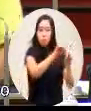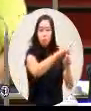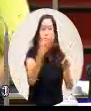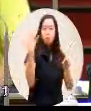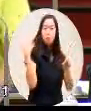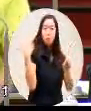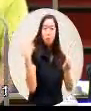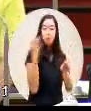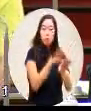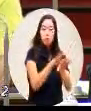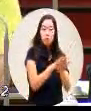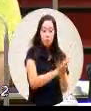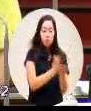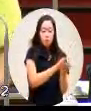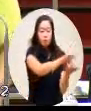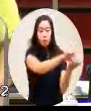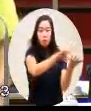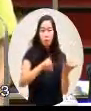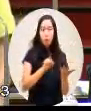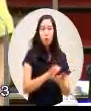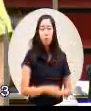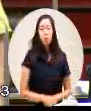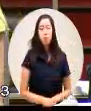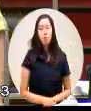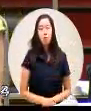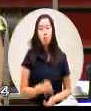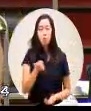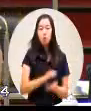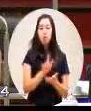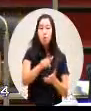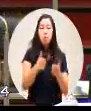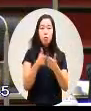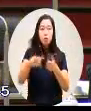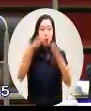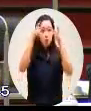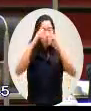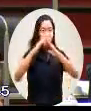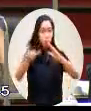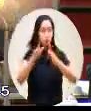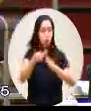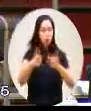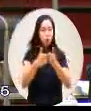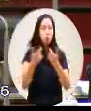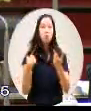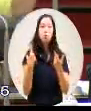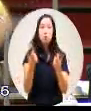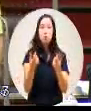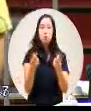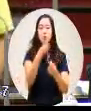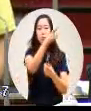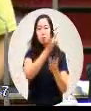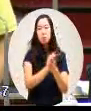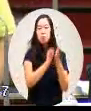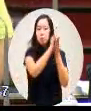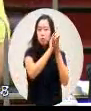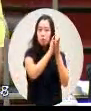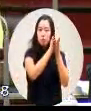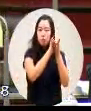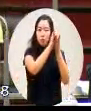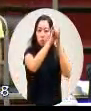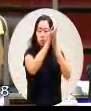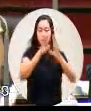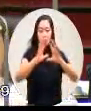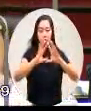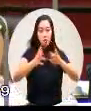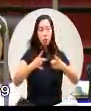的版本，即、这个教师会高雄镇教师会也是在中校国小，现